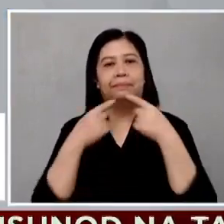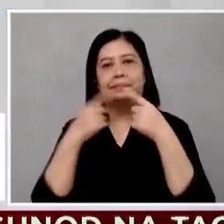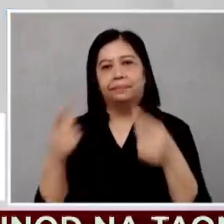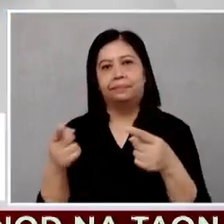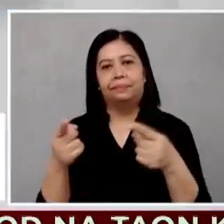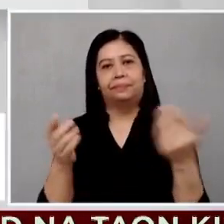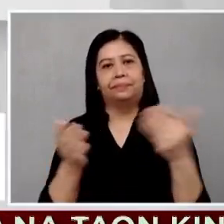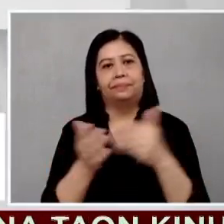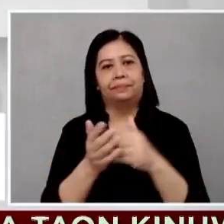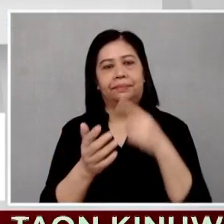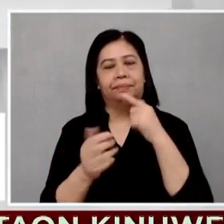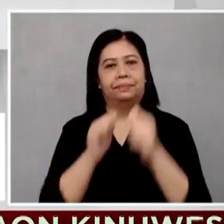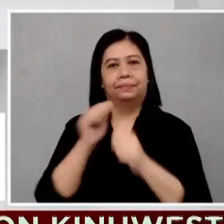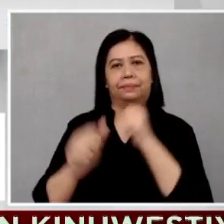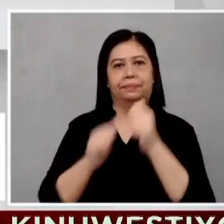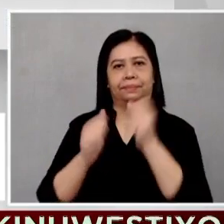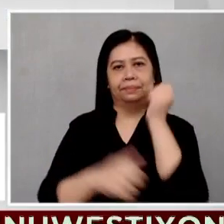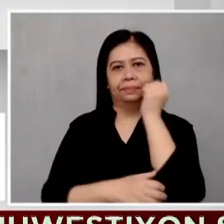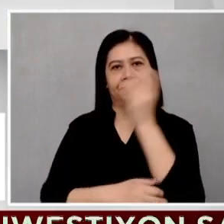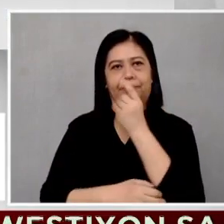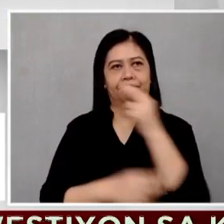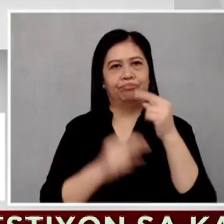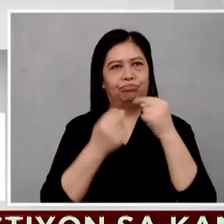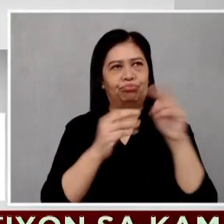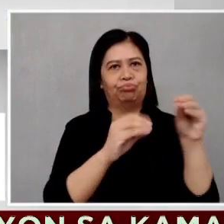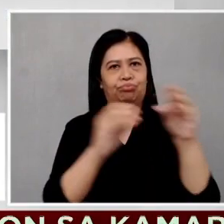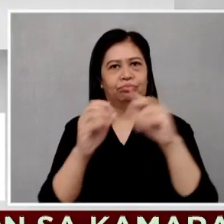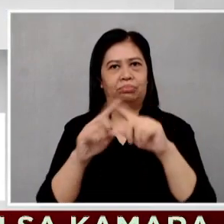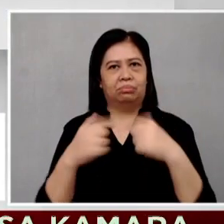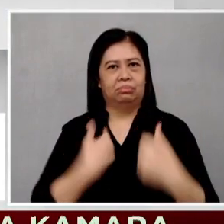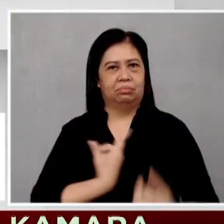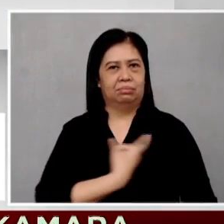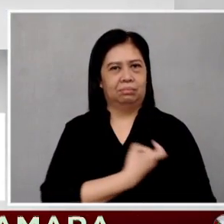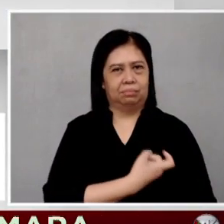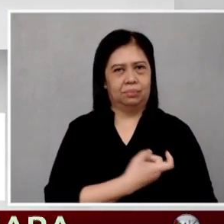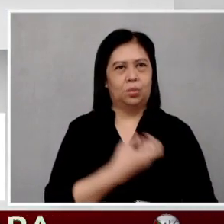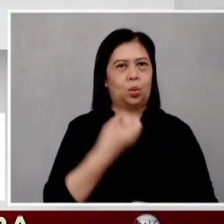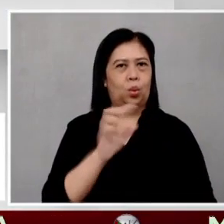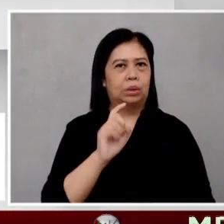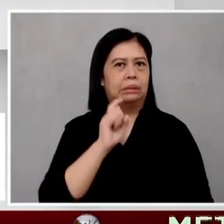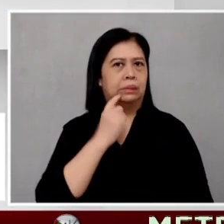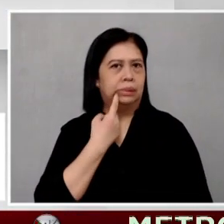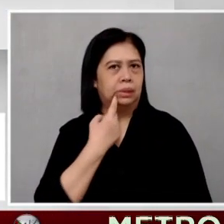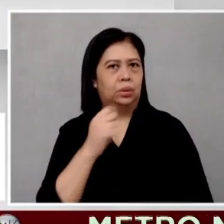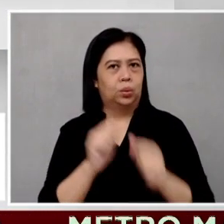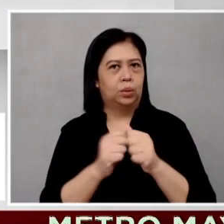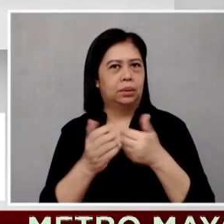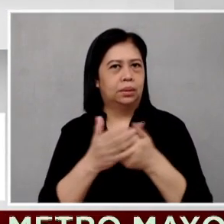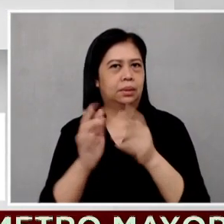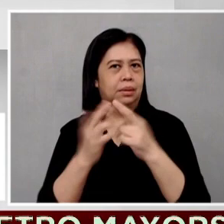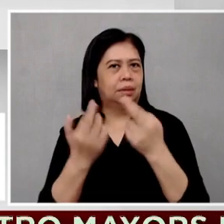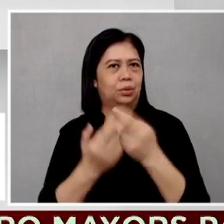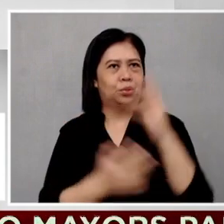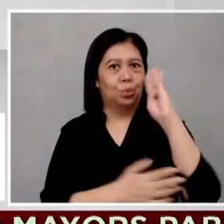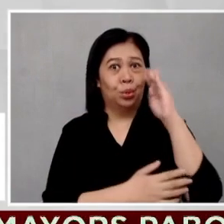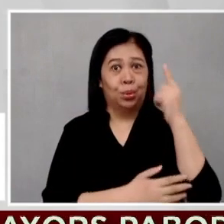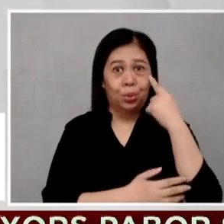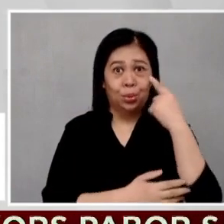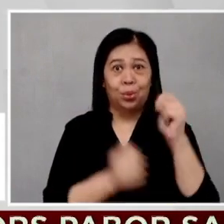namang itinanggi ni Mayor Sara ang balitang may sama siya ng loob o inggit sa malapit na relasyon ni Senador Go sa kanyang